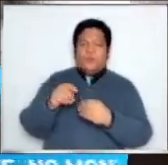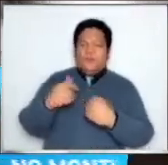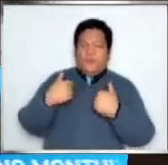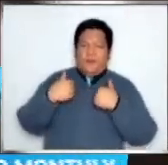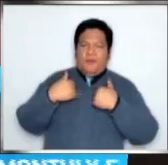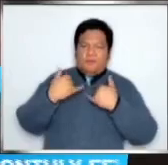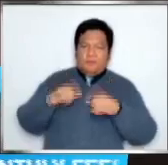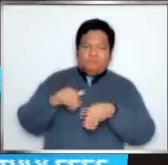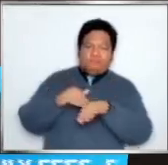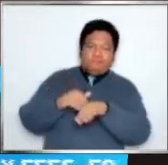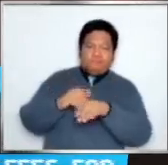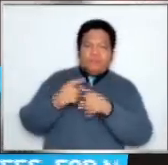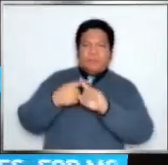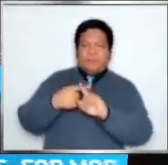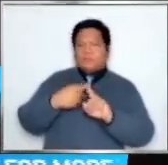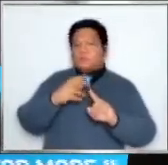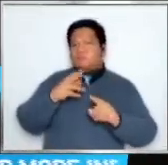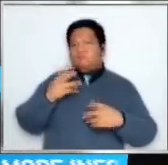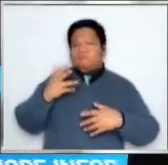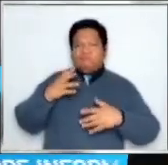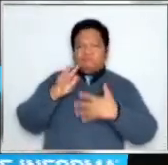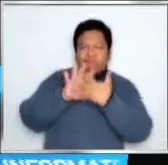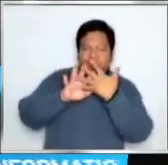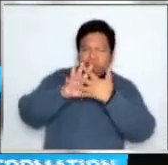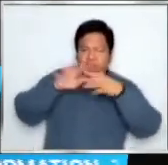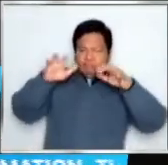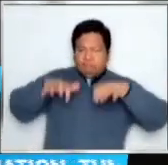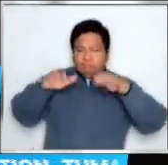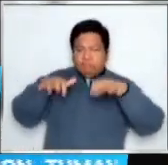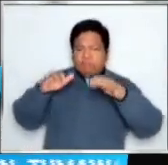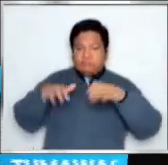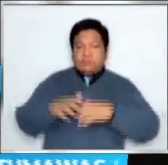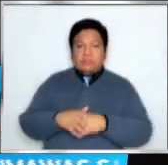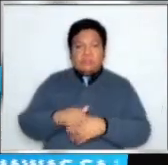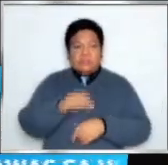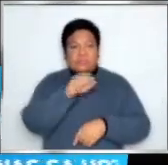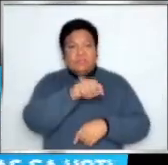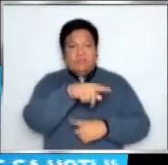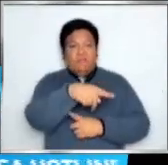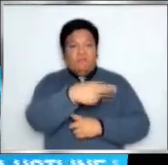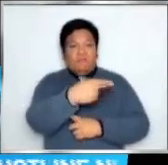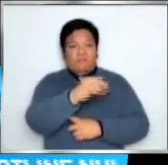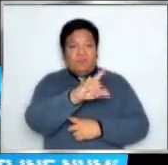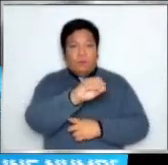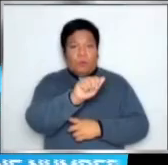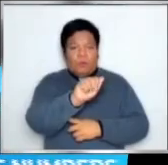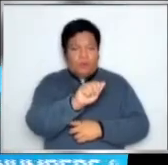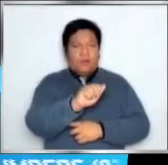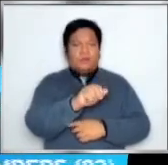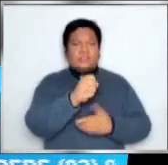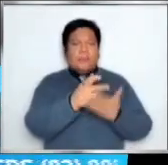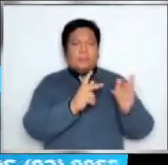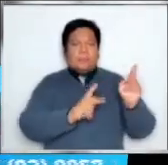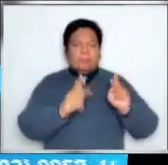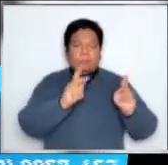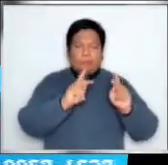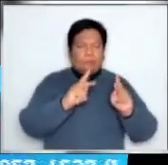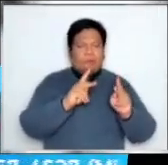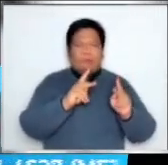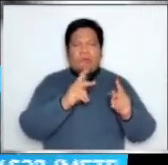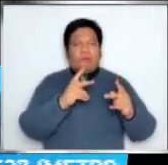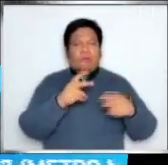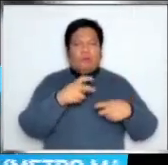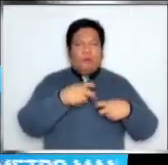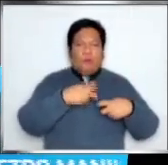hirap sa pagsakay sa Pilcoa area. Ang ilan nakalimutang magdala ng payong kaya nabasa. Masasal kapag umuulan kasi kapag hindi